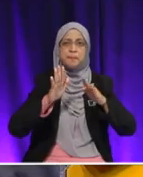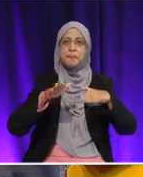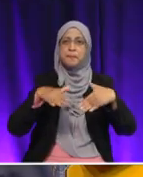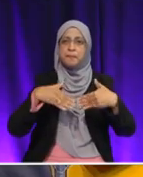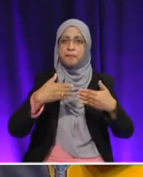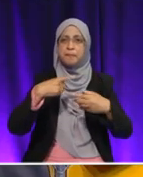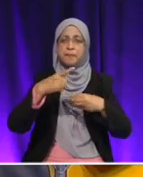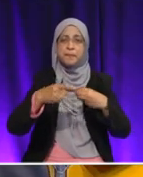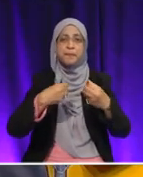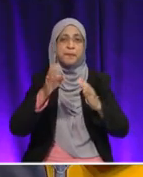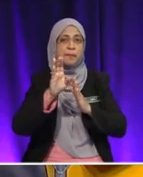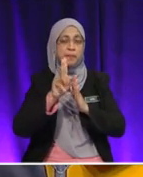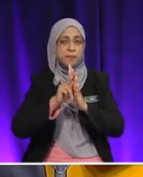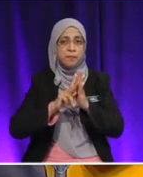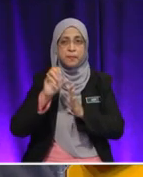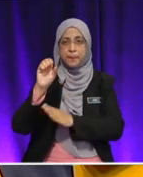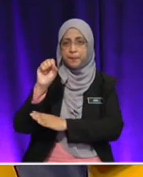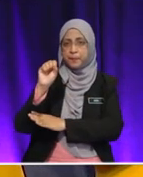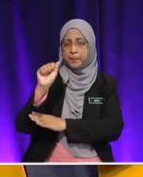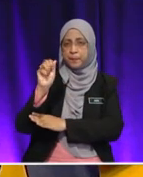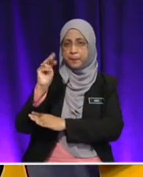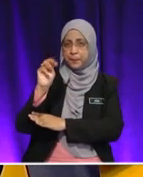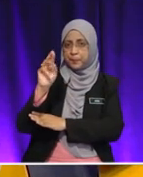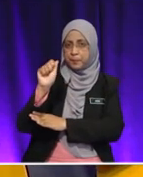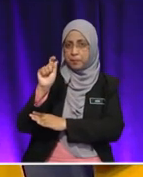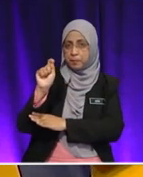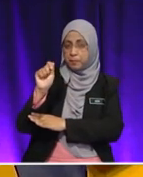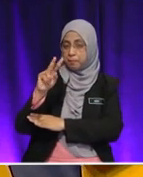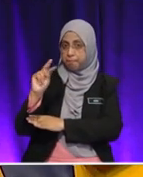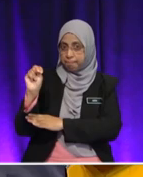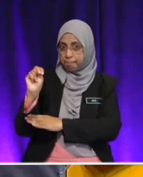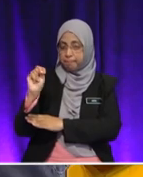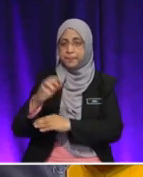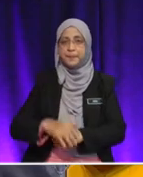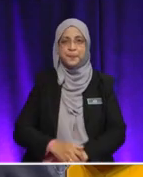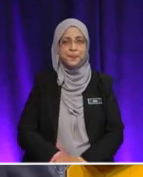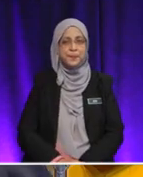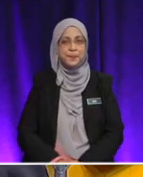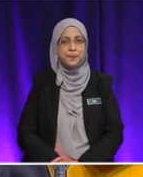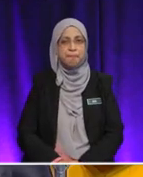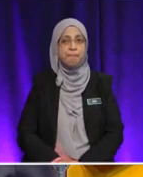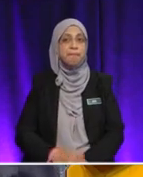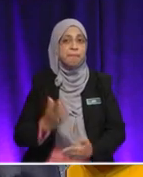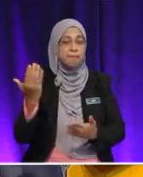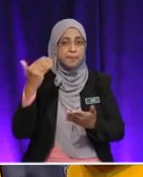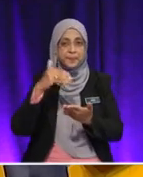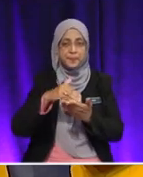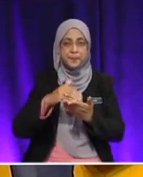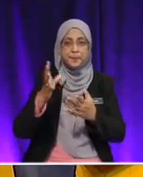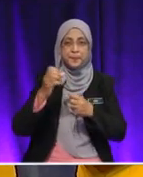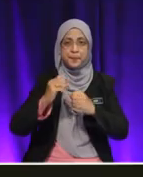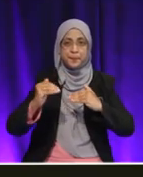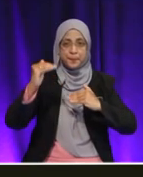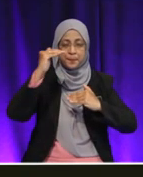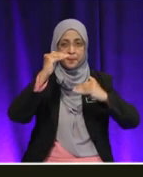tentang kesamaan Oke seterusnya pula kepentingan yang seterusnya pula dapat meningkatkan taraf hidup